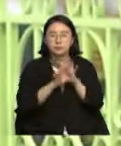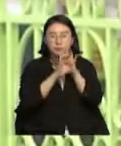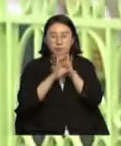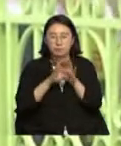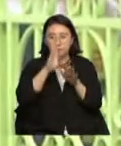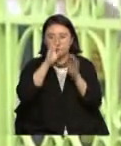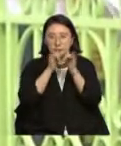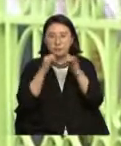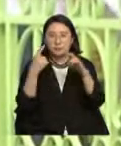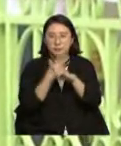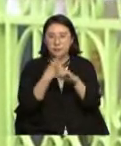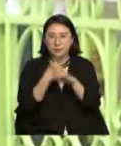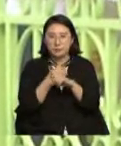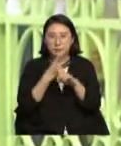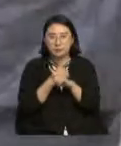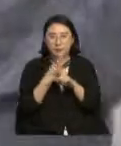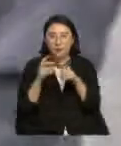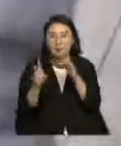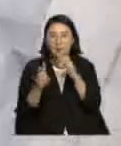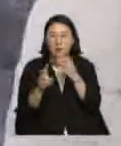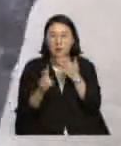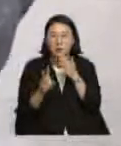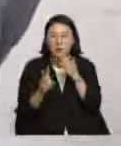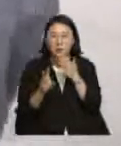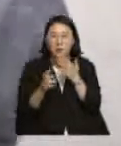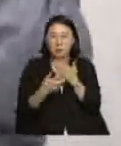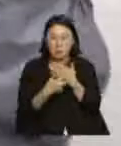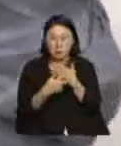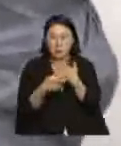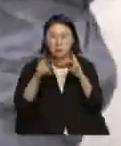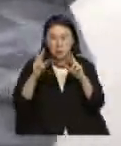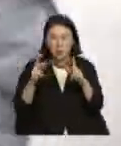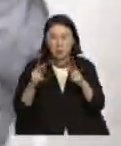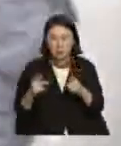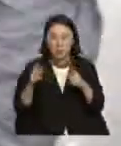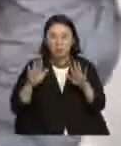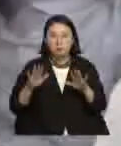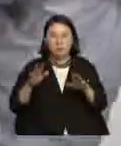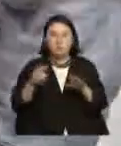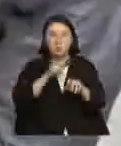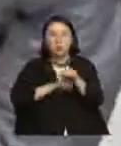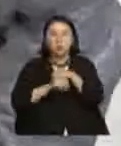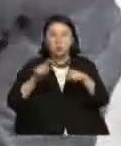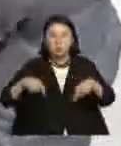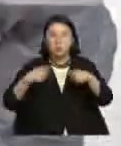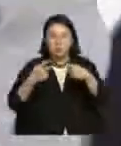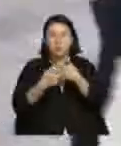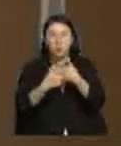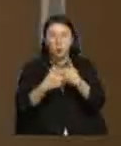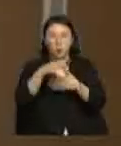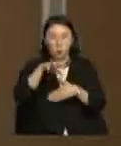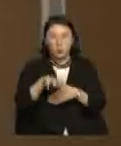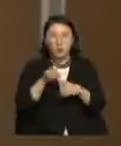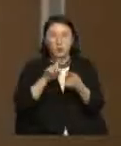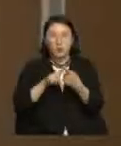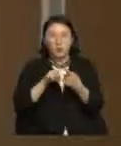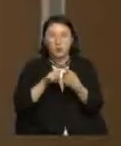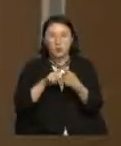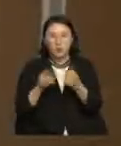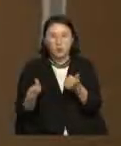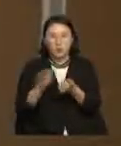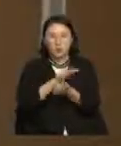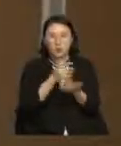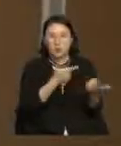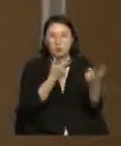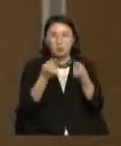1구 환자를 치료하면서 병상을 비우는 방식으로 현 사태에 적극적으로 대응한 병원에 대해선 장례식장 과